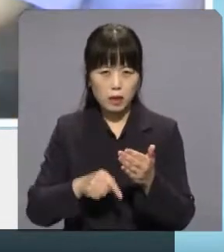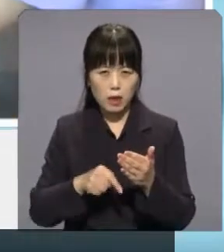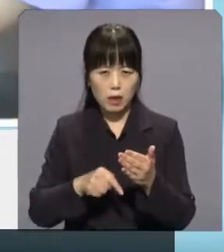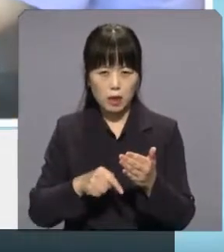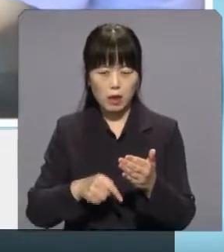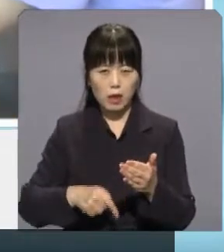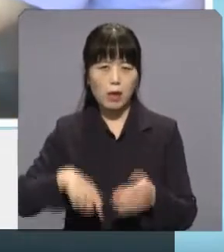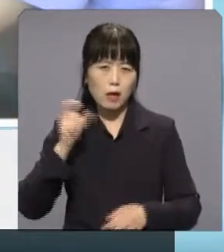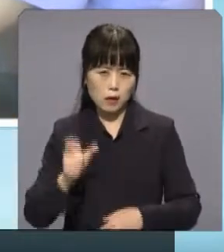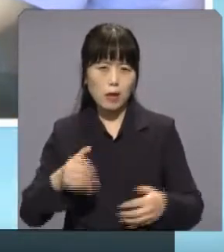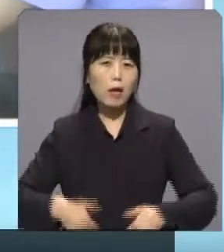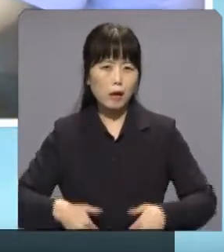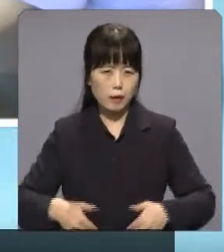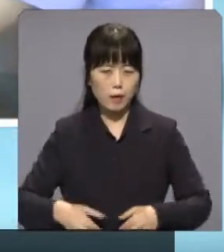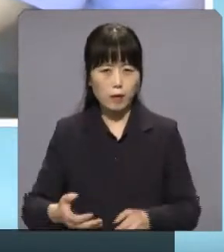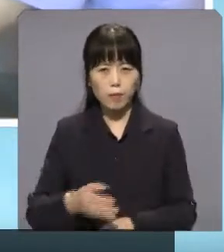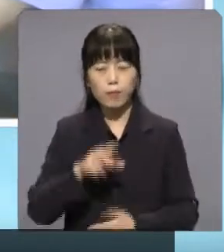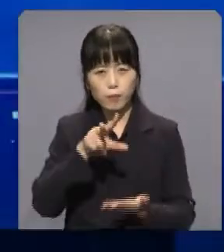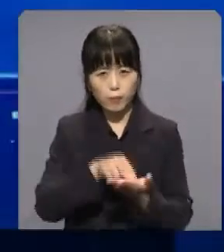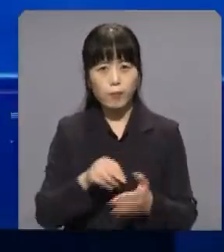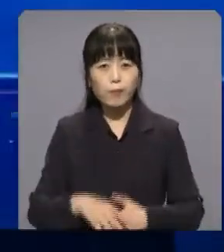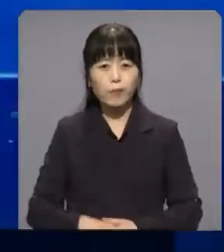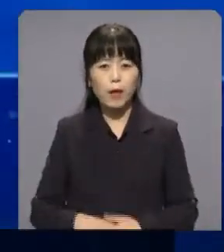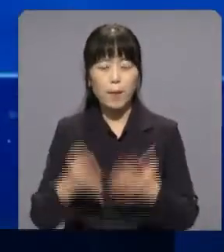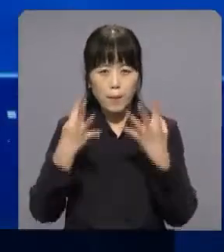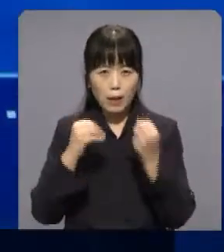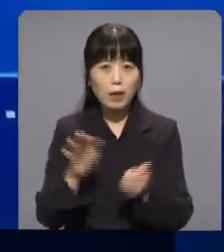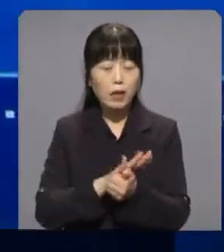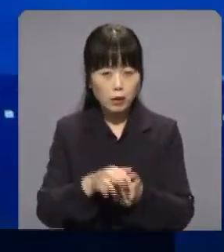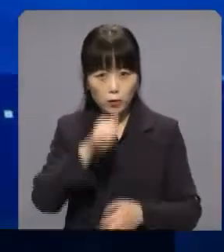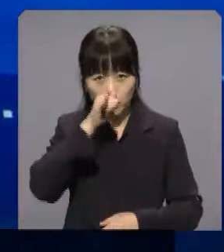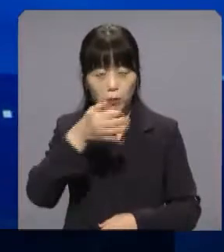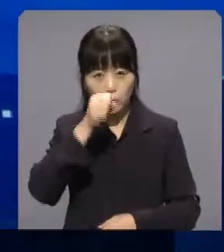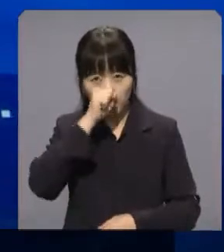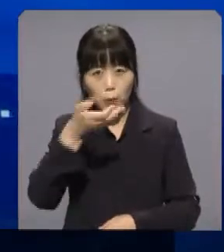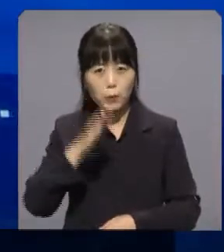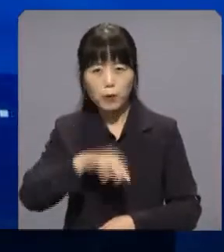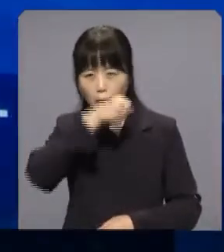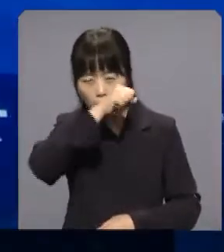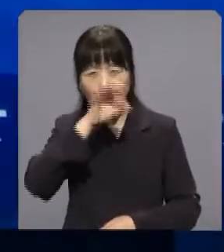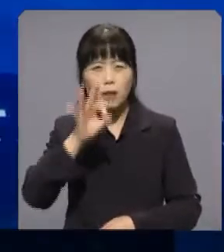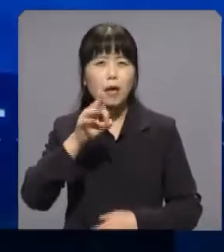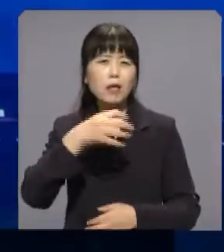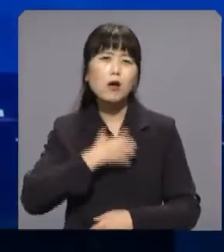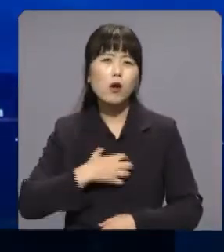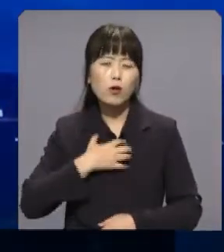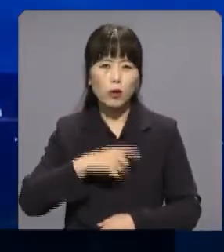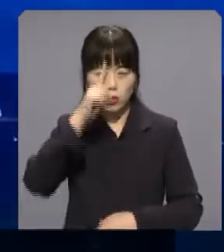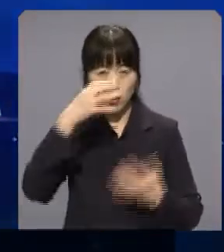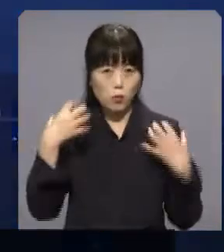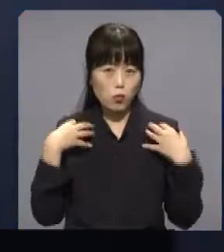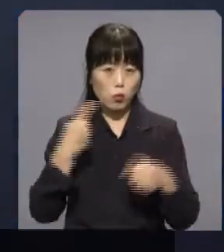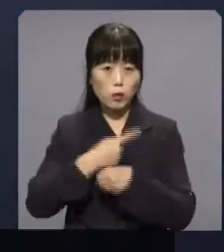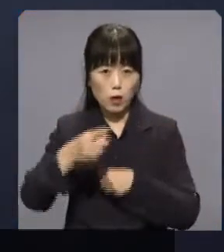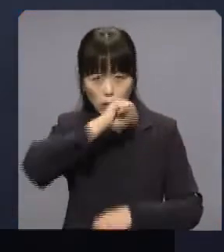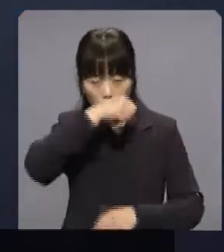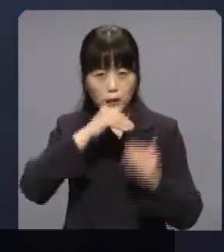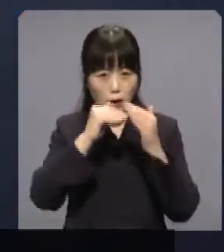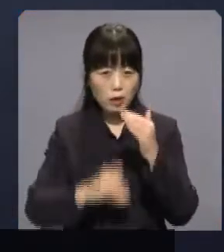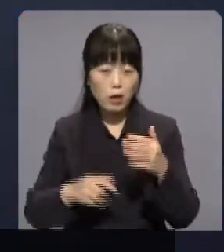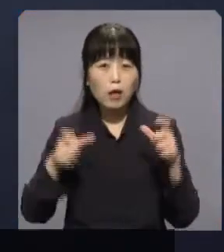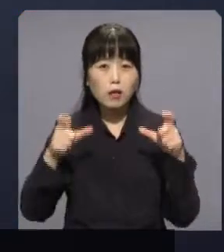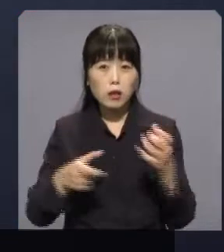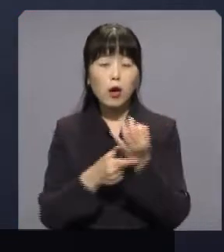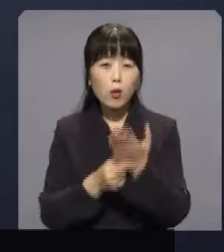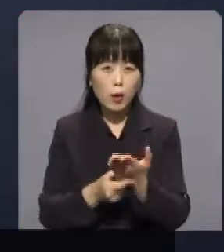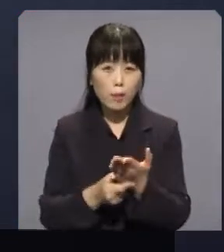있지 않을까 그런 생각이 듭니다 예 근데 문제는 많은 드림 좋은데 예산이 걱정입니다 정부의 내년 예산 안에서